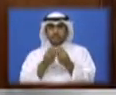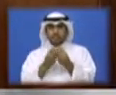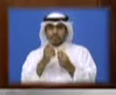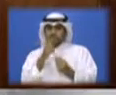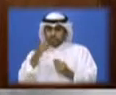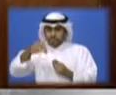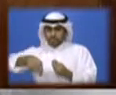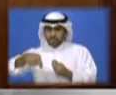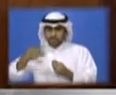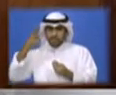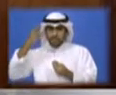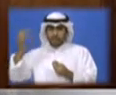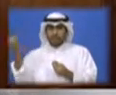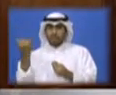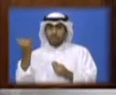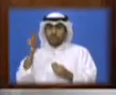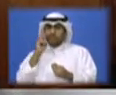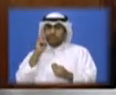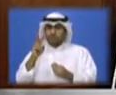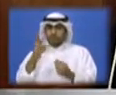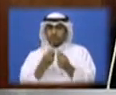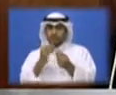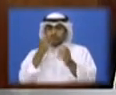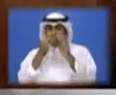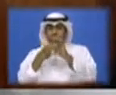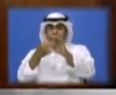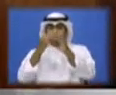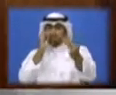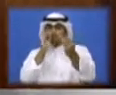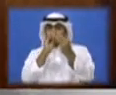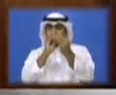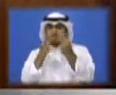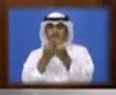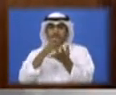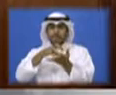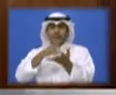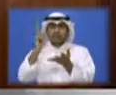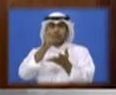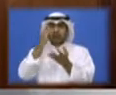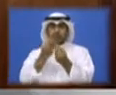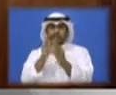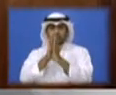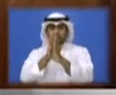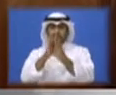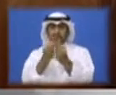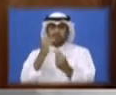يحقق خلق تفاهم دولي لما يتعلق في دعم الشباب.